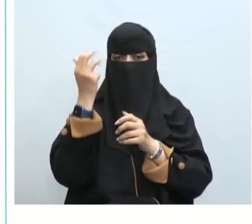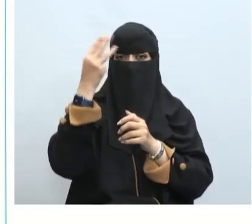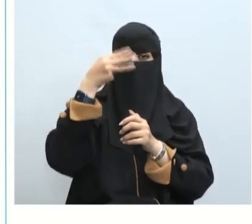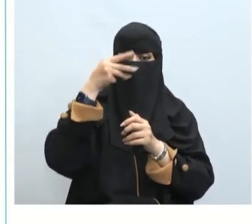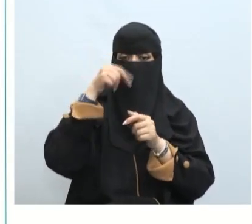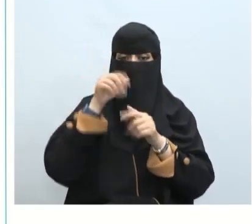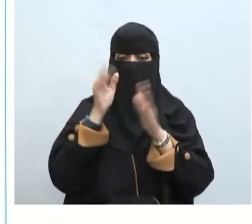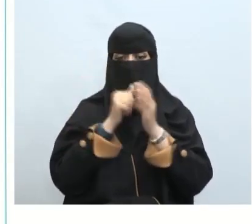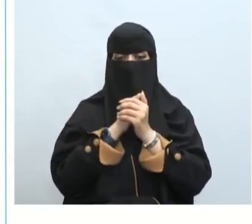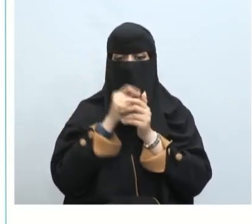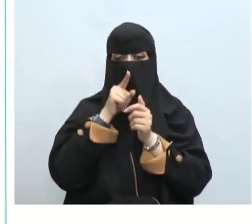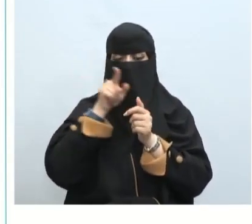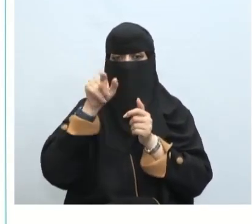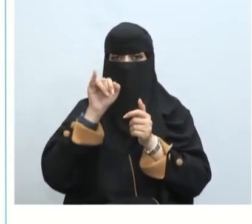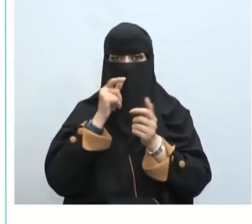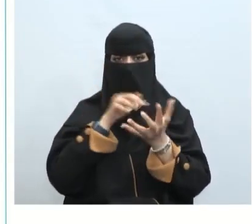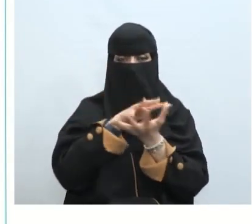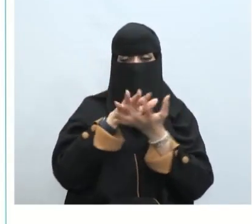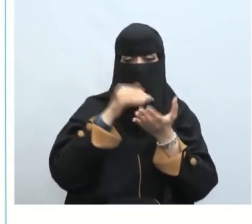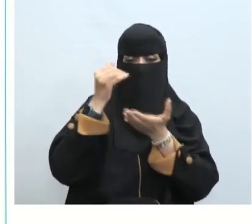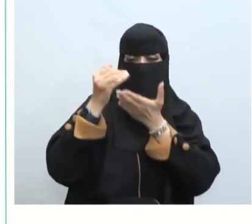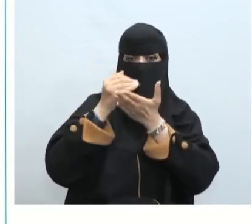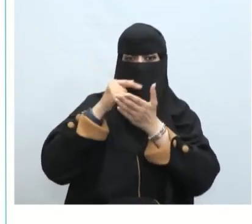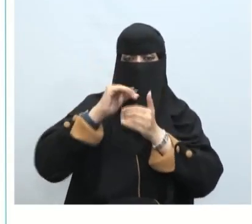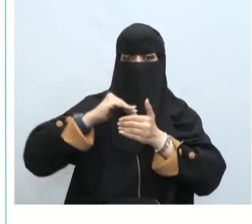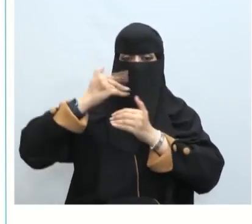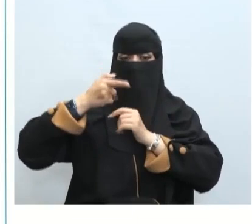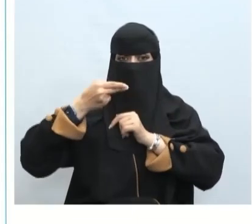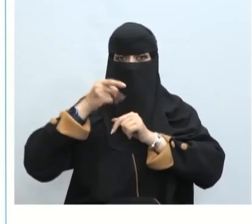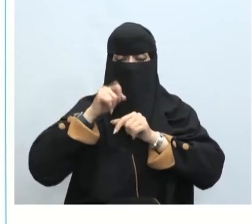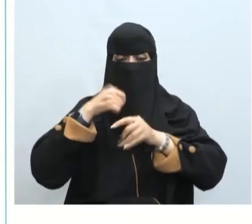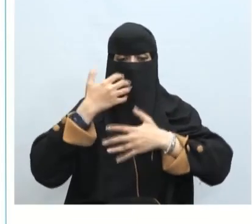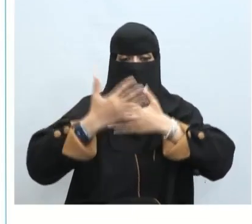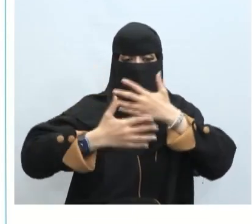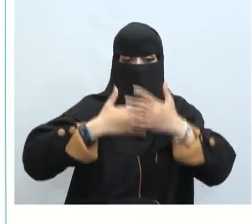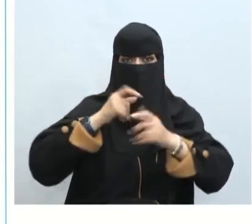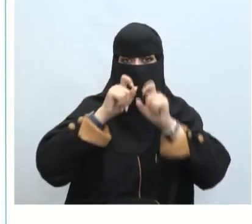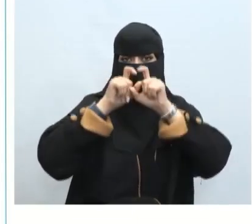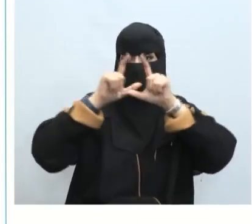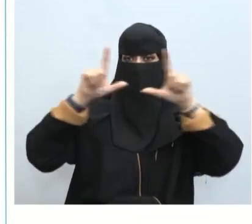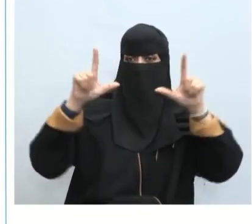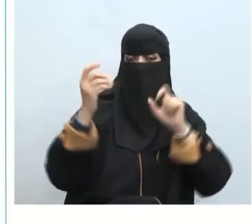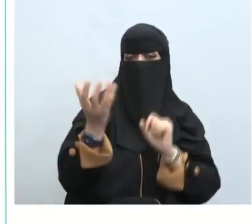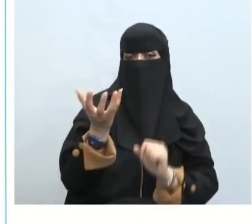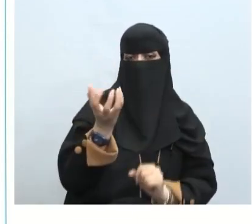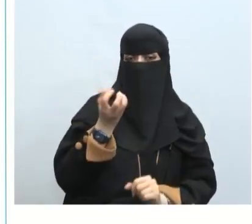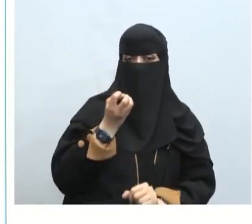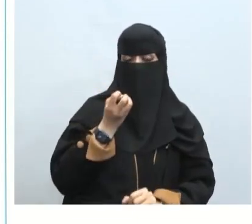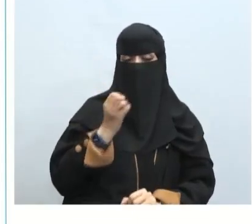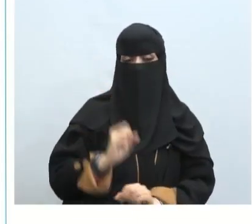التضخم هو من مشكلات الاقتصاديه الناتجه عن حركه العرض